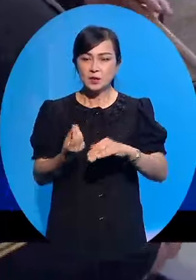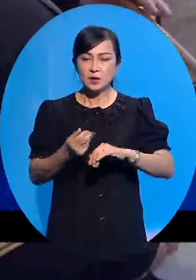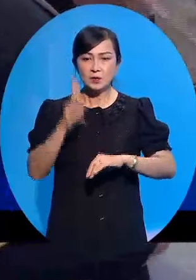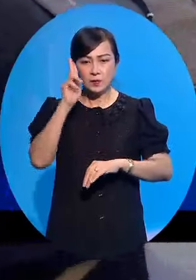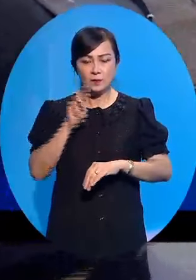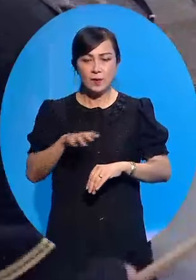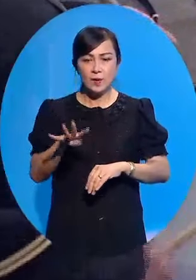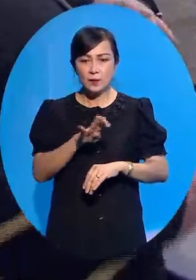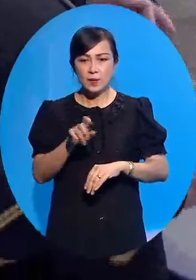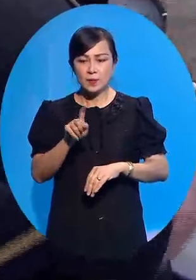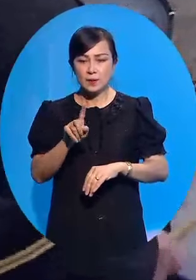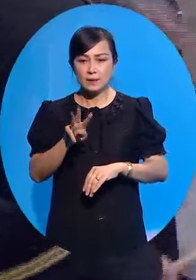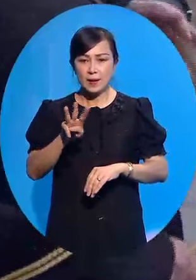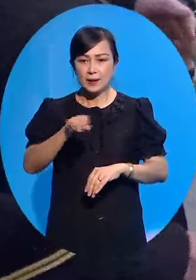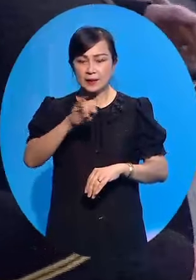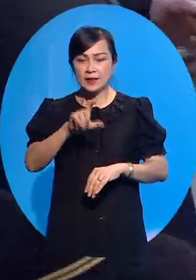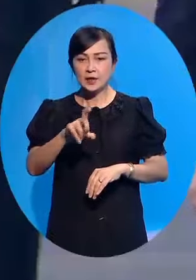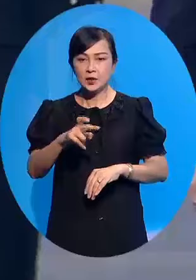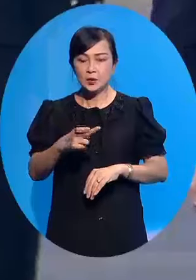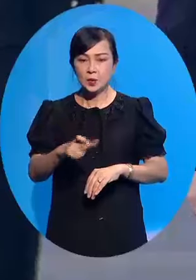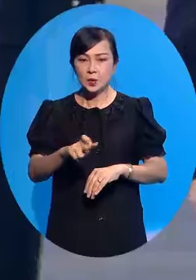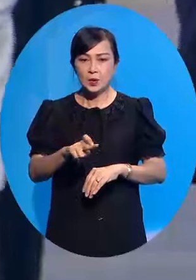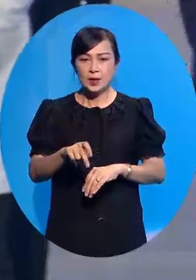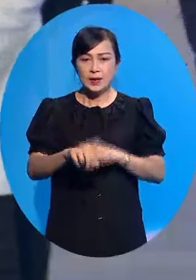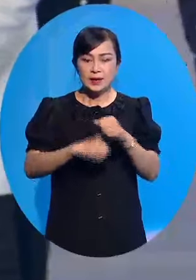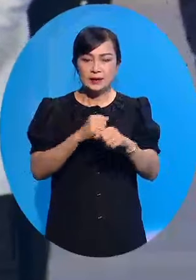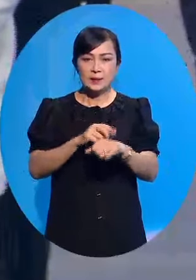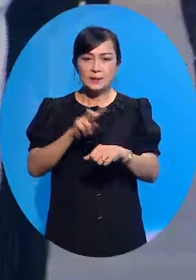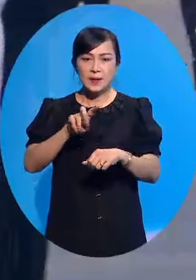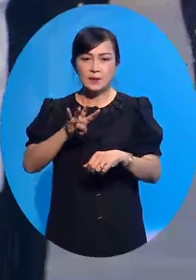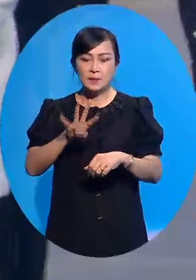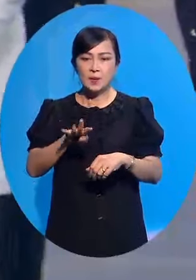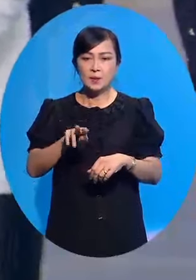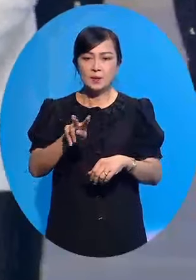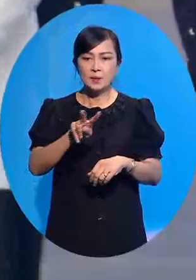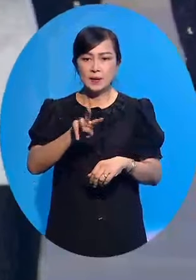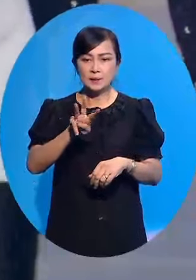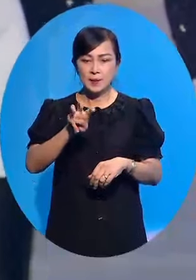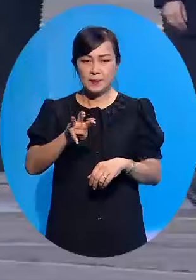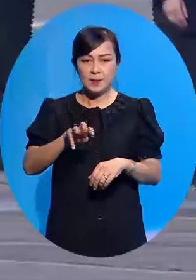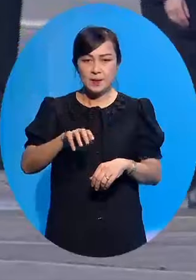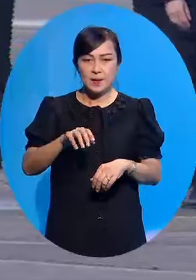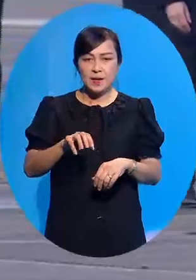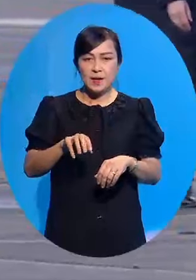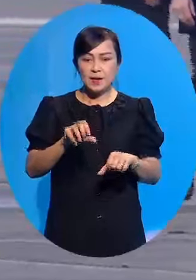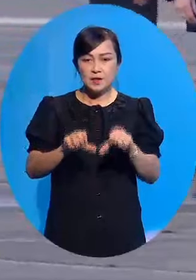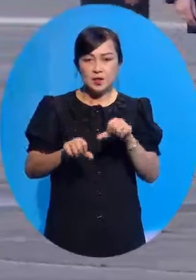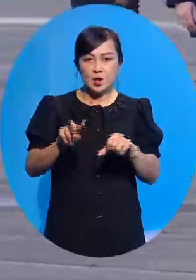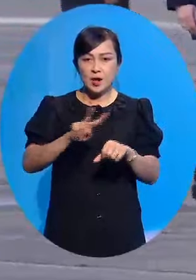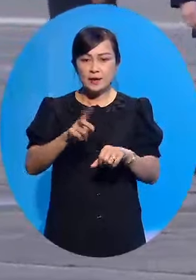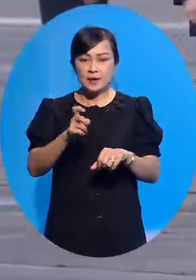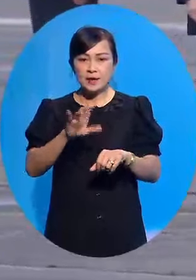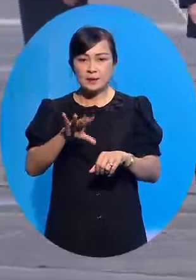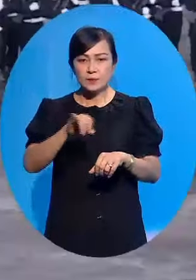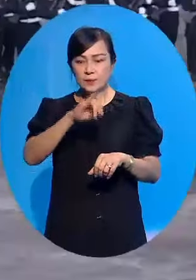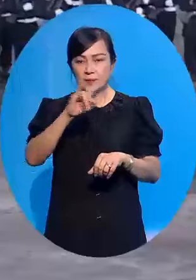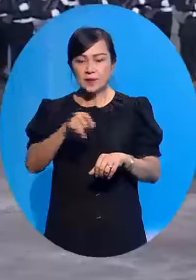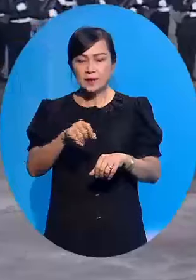phòng 413 tỷ euro cho giai đoạn năm 2024-2030, so với mức 295 tỷ cho giai đoạn